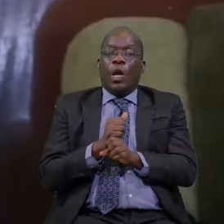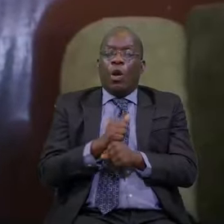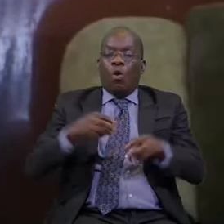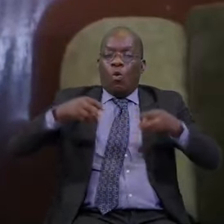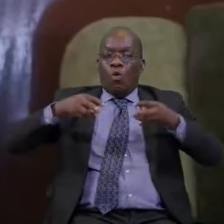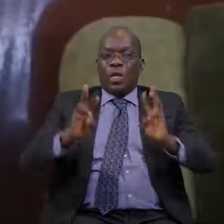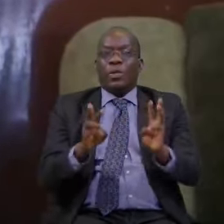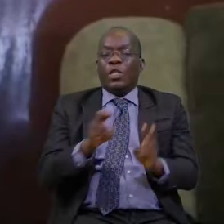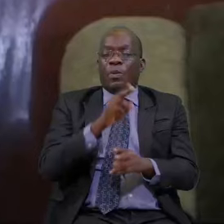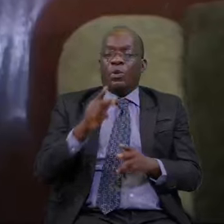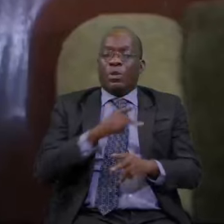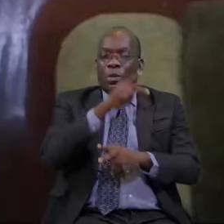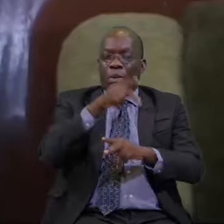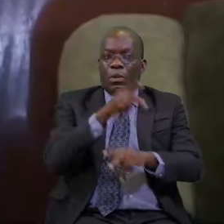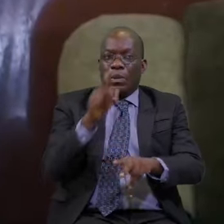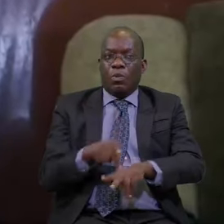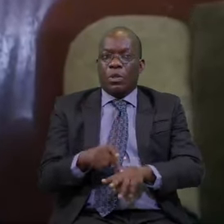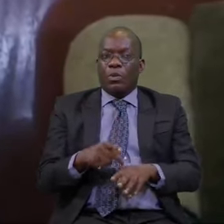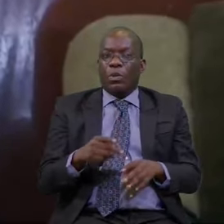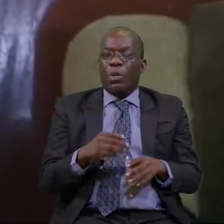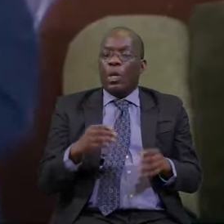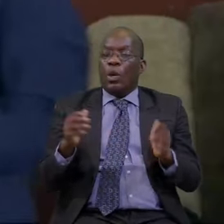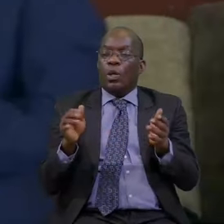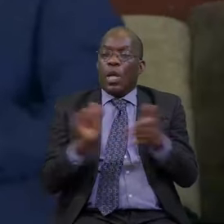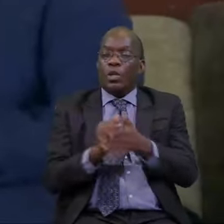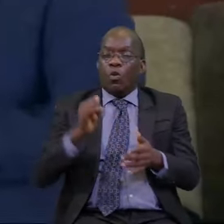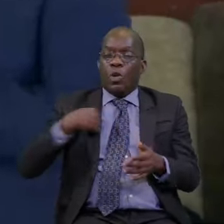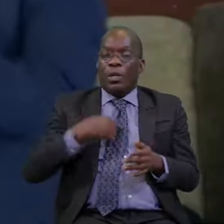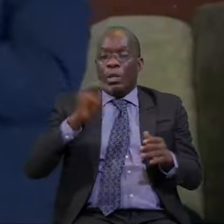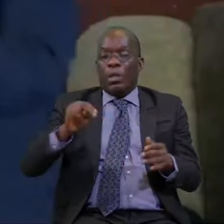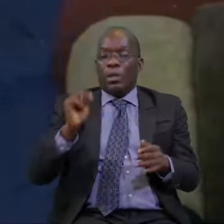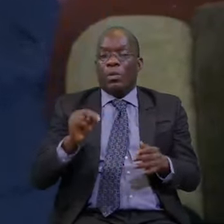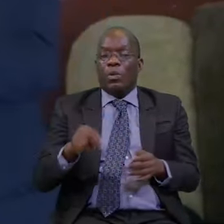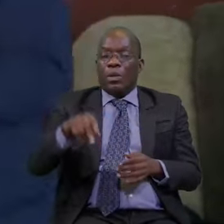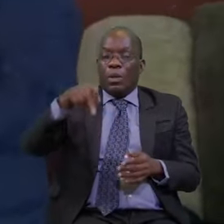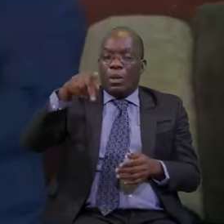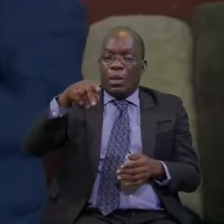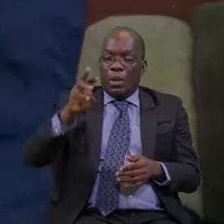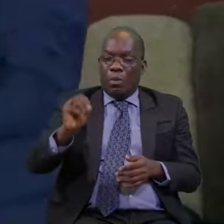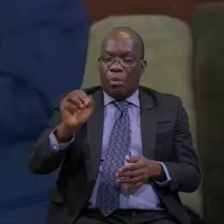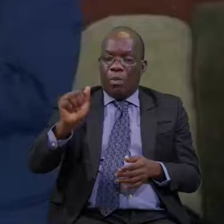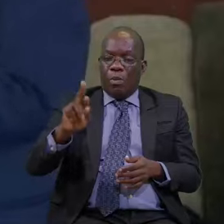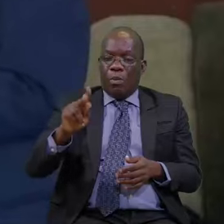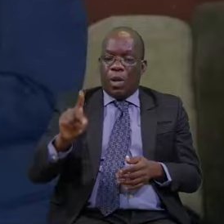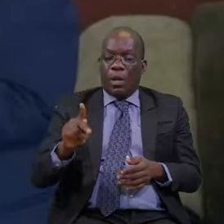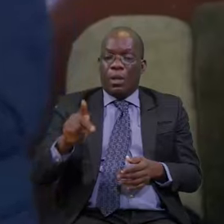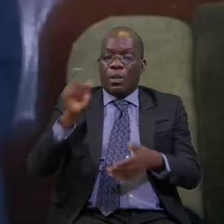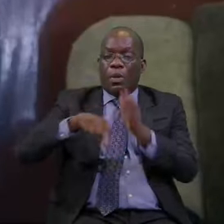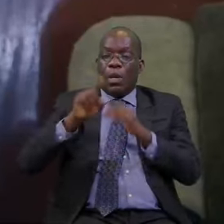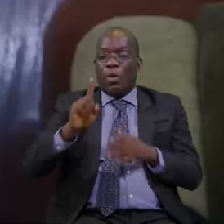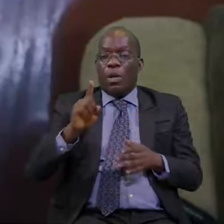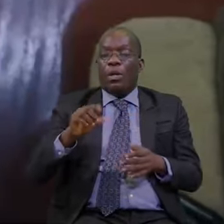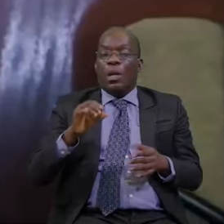allons tirer des principes de Marc. Voyons Marc 1. Je divise le